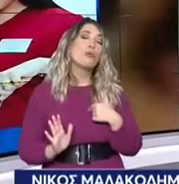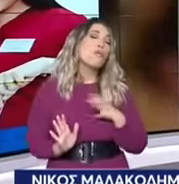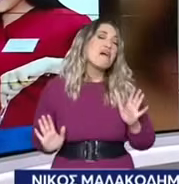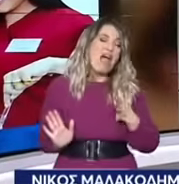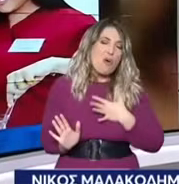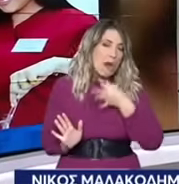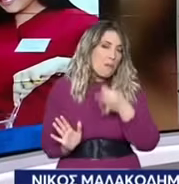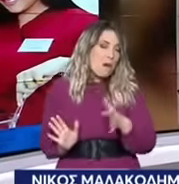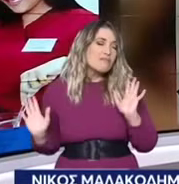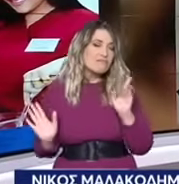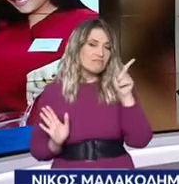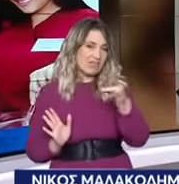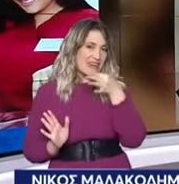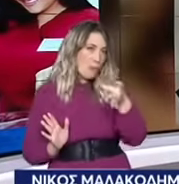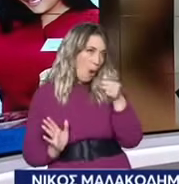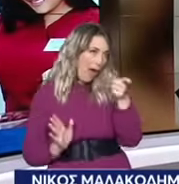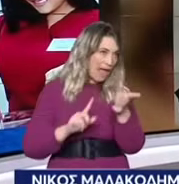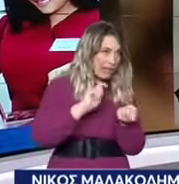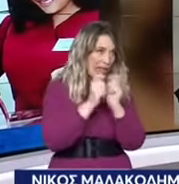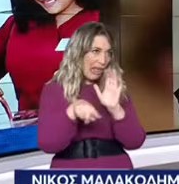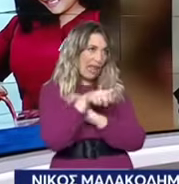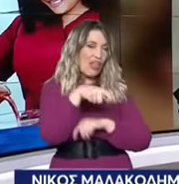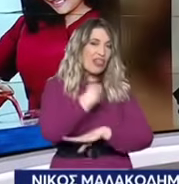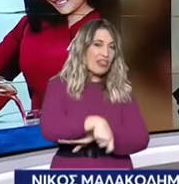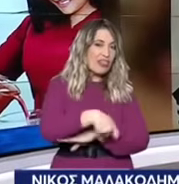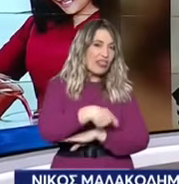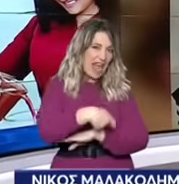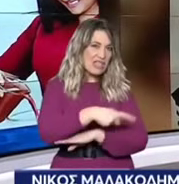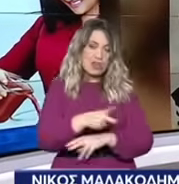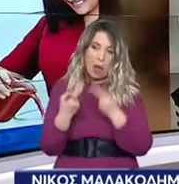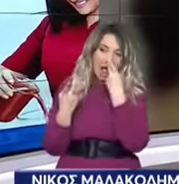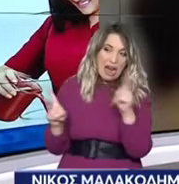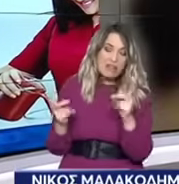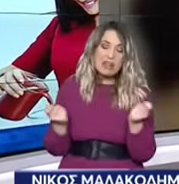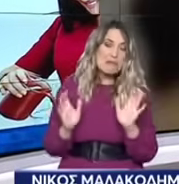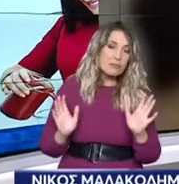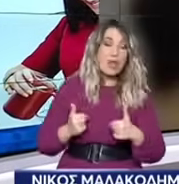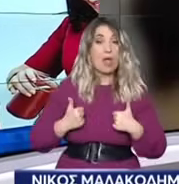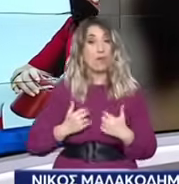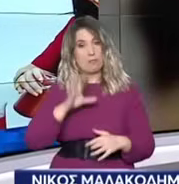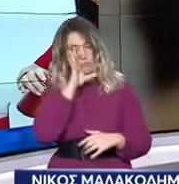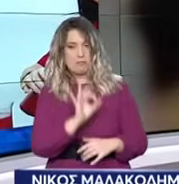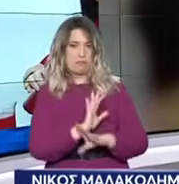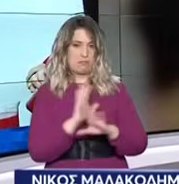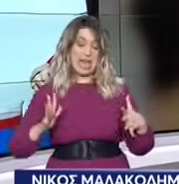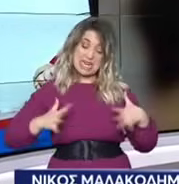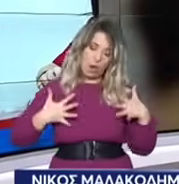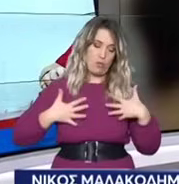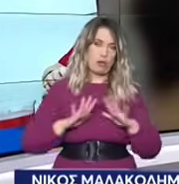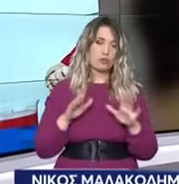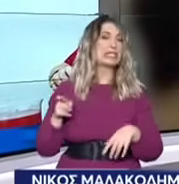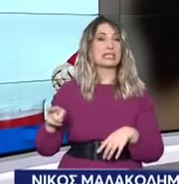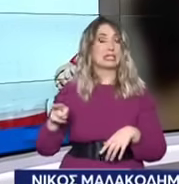μπορώ να το κάνω, ούτε μου επιτρέπεται. Ναι. Αυτό που μπορώ να κάνω είναι ότι να πω ότι είμαι χαρούμενος για τους περιοριστικούς όρους. Δηλαδή